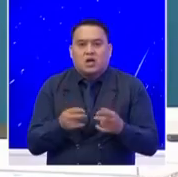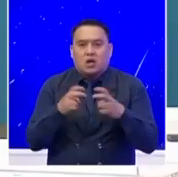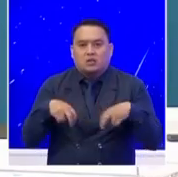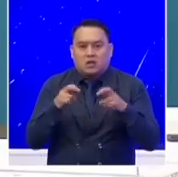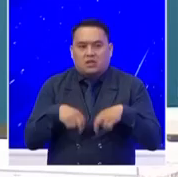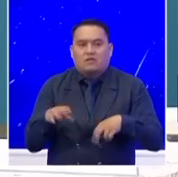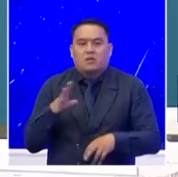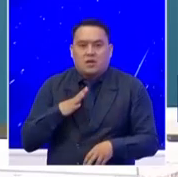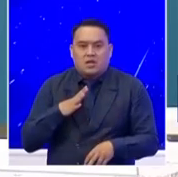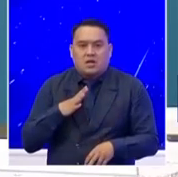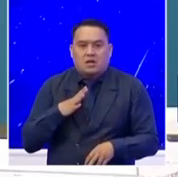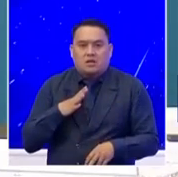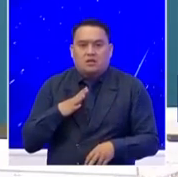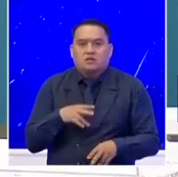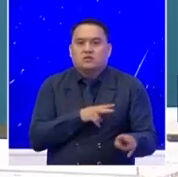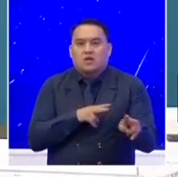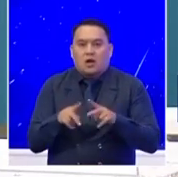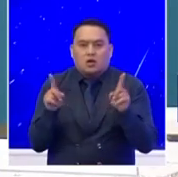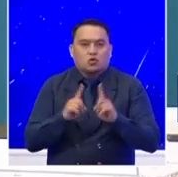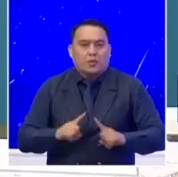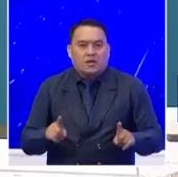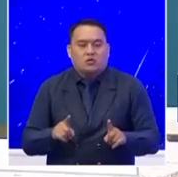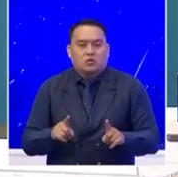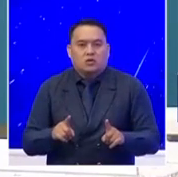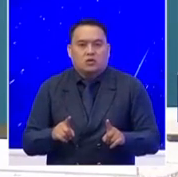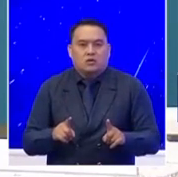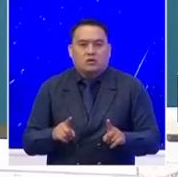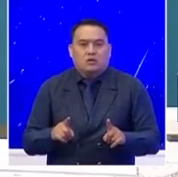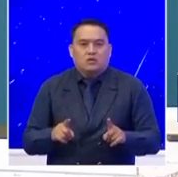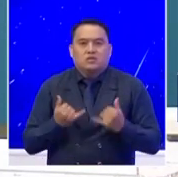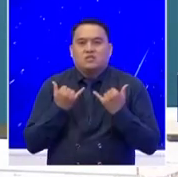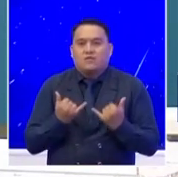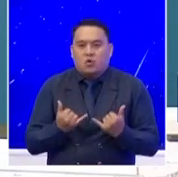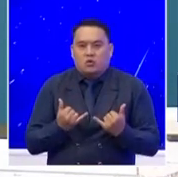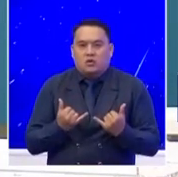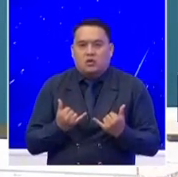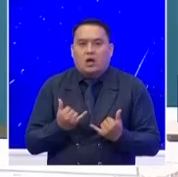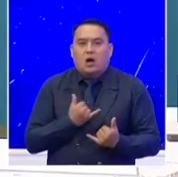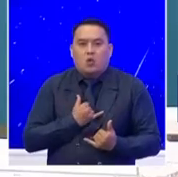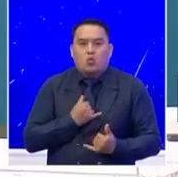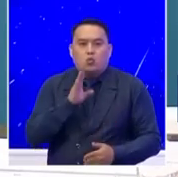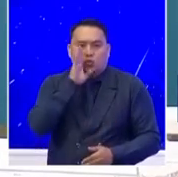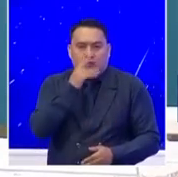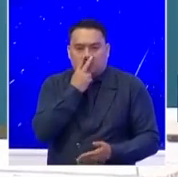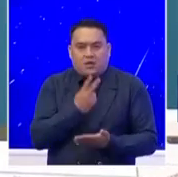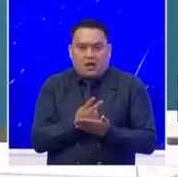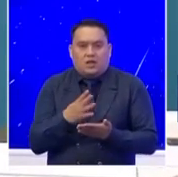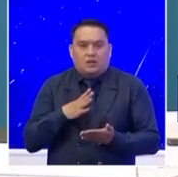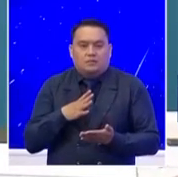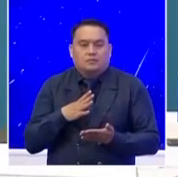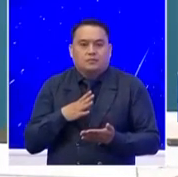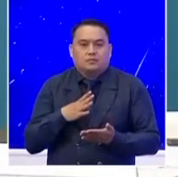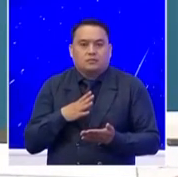рассмотрели, все должны взять на особый контроль. В целом, на сегодняшний день я вот утром смотрел.